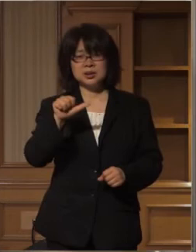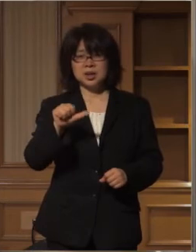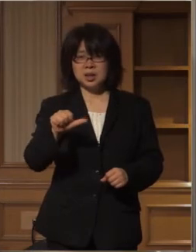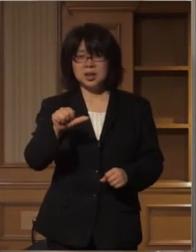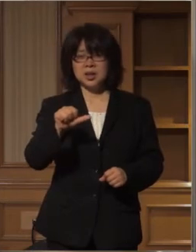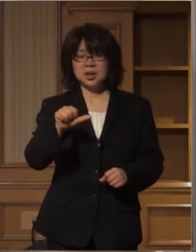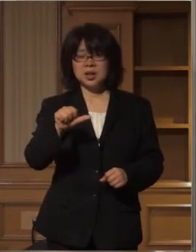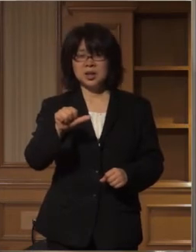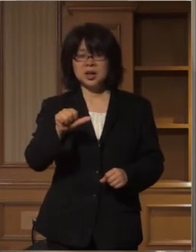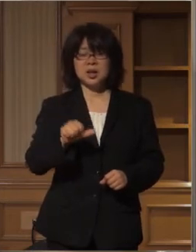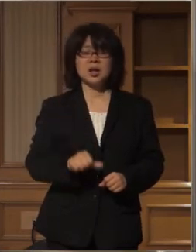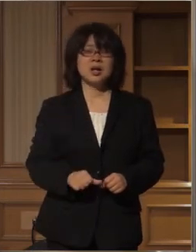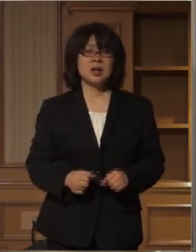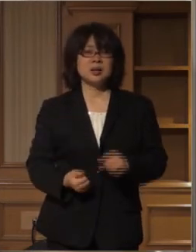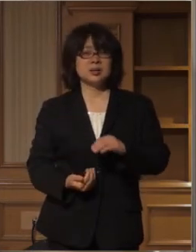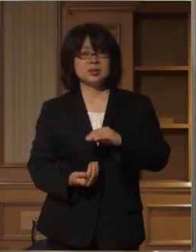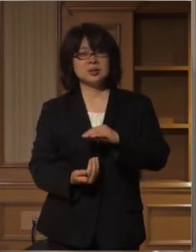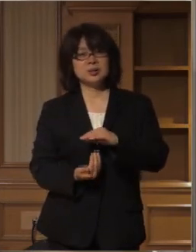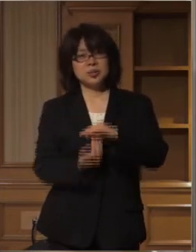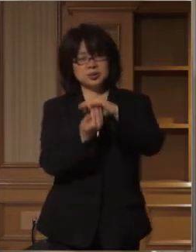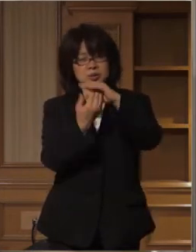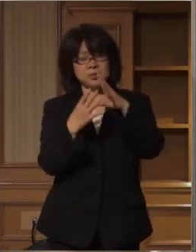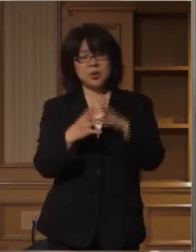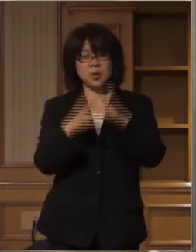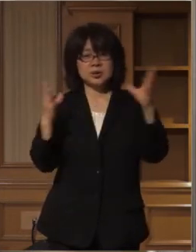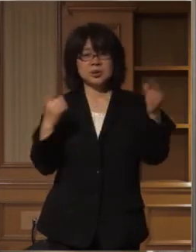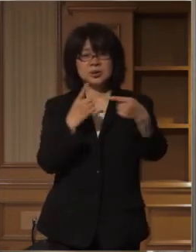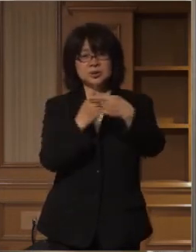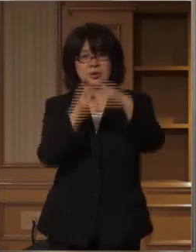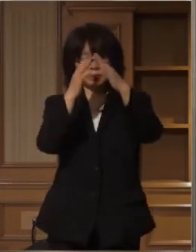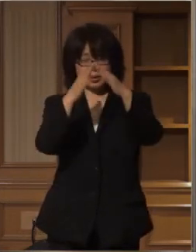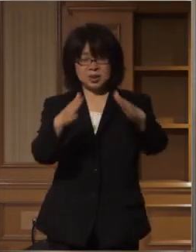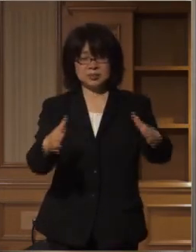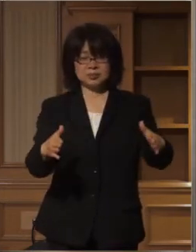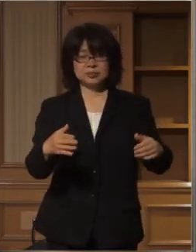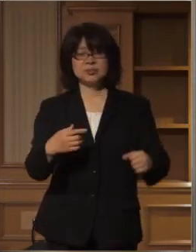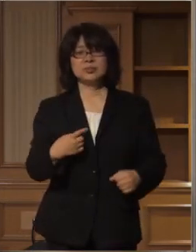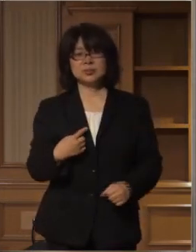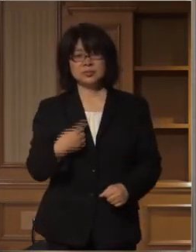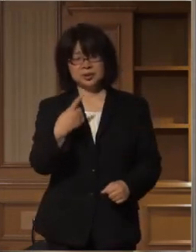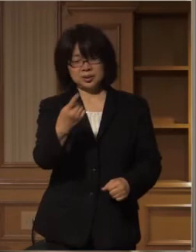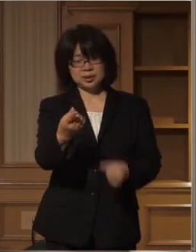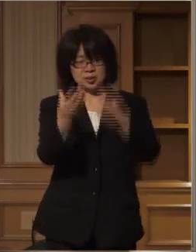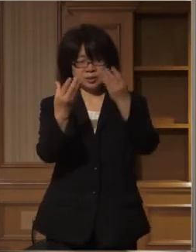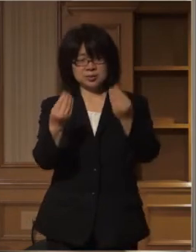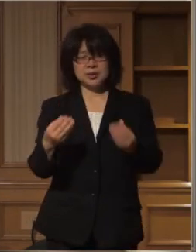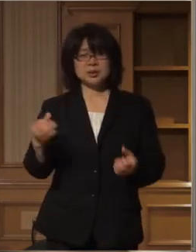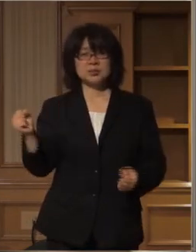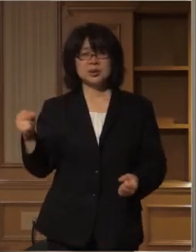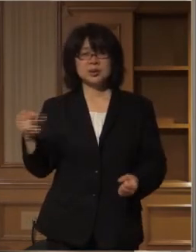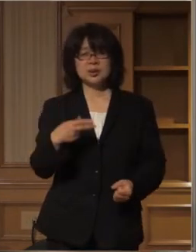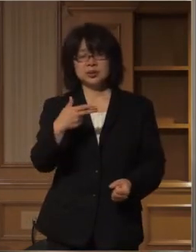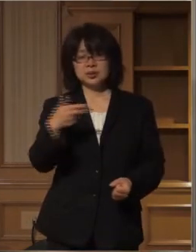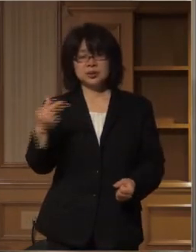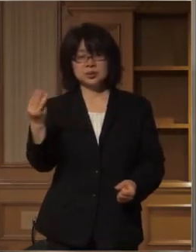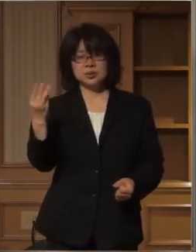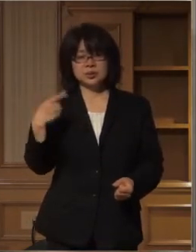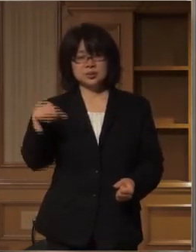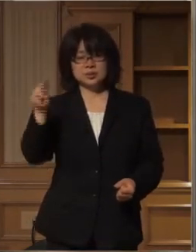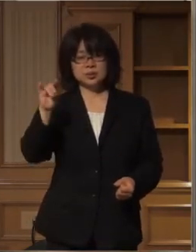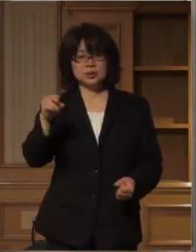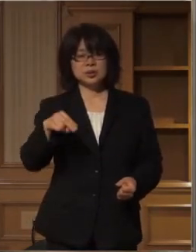、まあ秋元牧師が行かれてですね、そしてそこで奉仕するっていう道が開かれたんですね。でちょっと注目していただきたいの